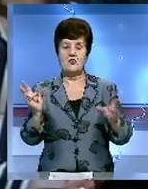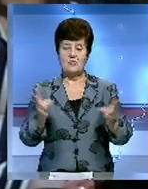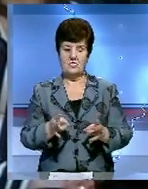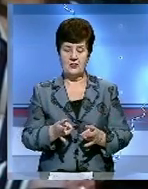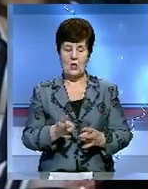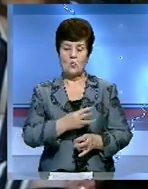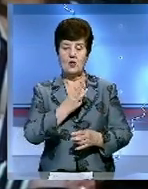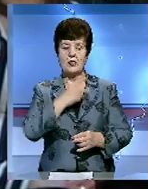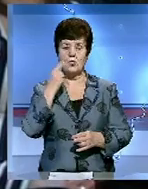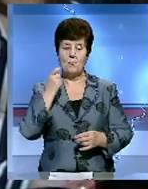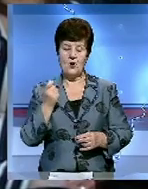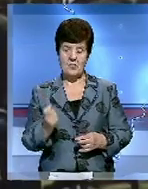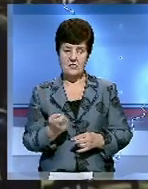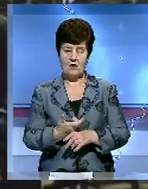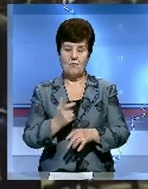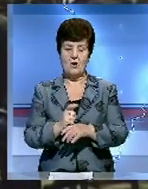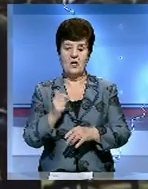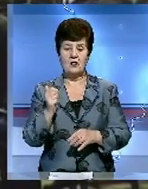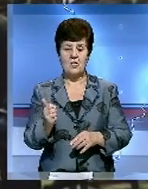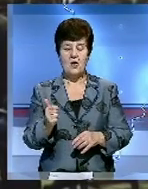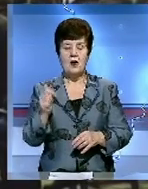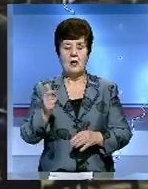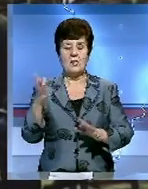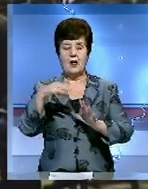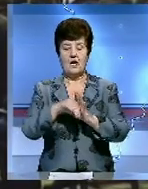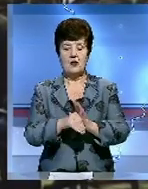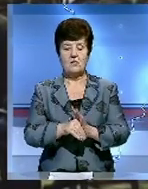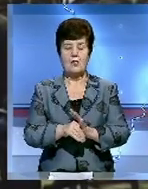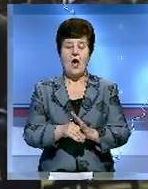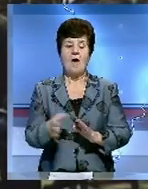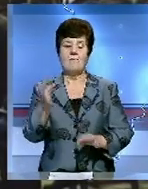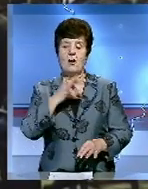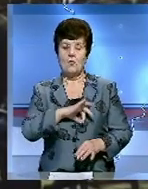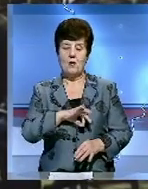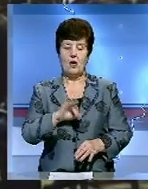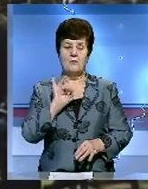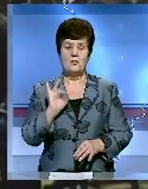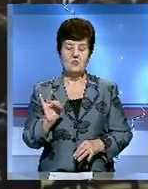politică foarte puternică, ca un cadru legal favorabil, precum și